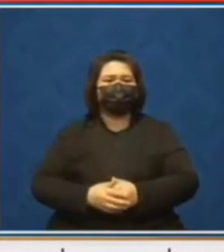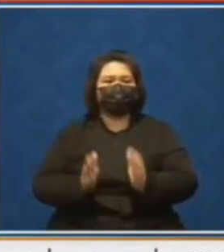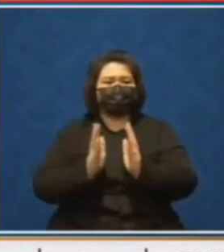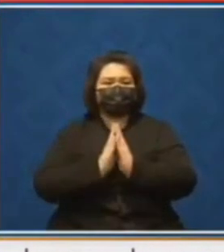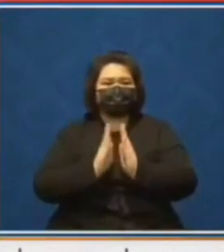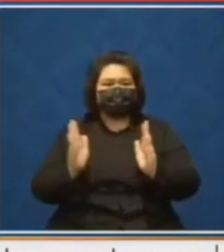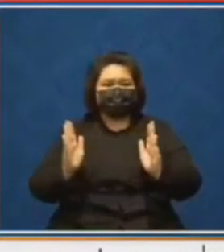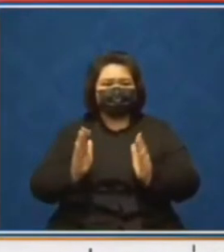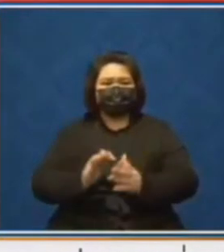ครับ